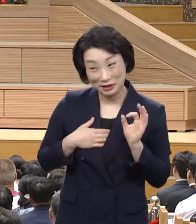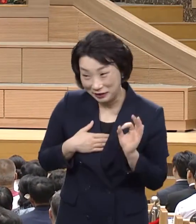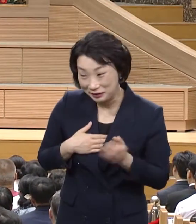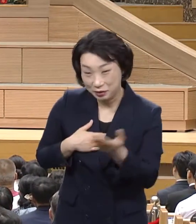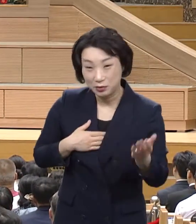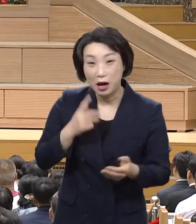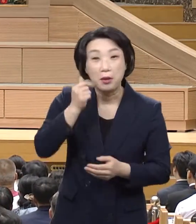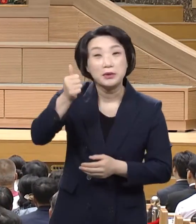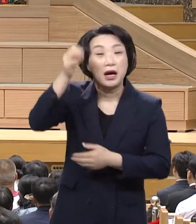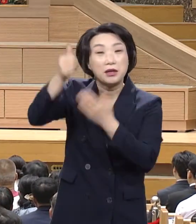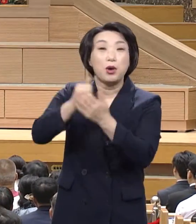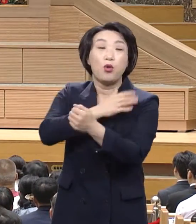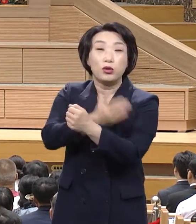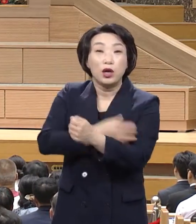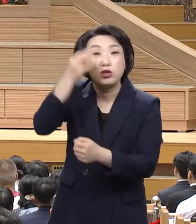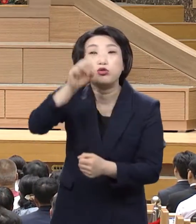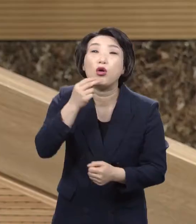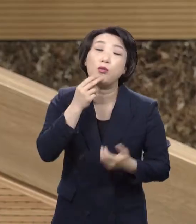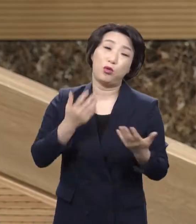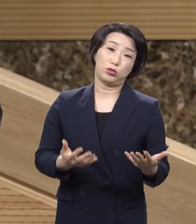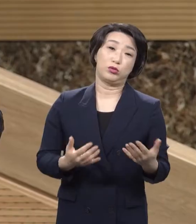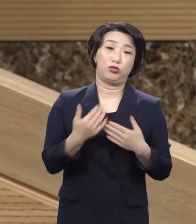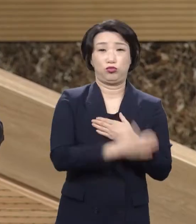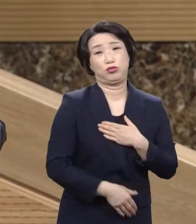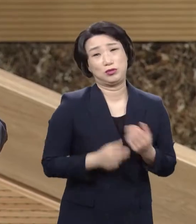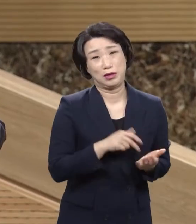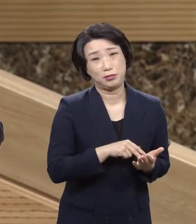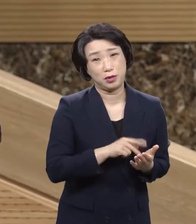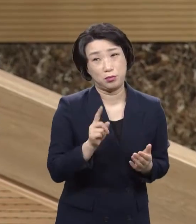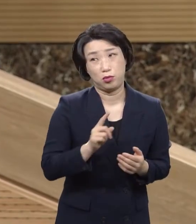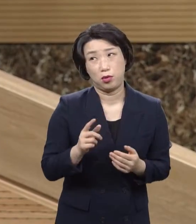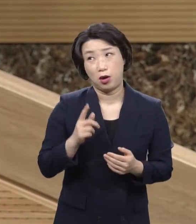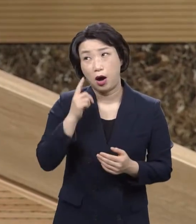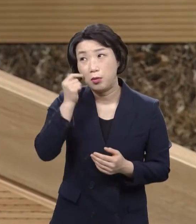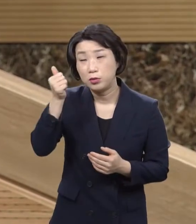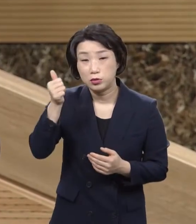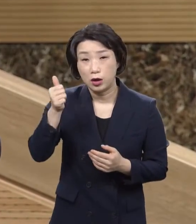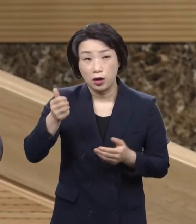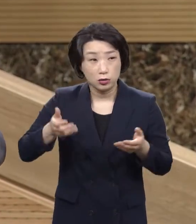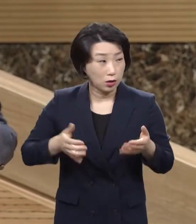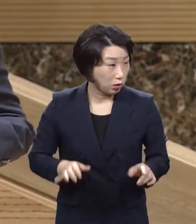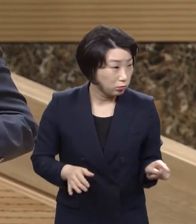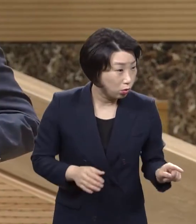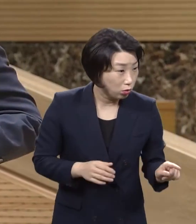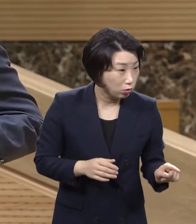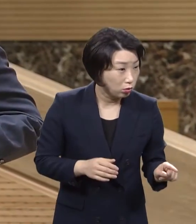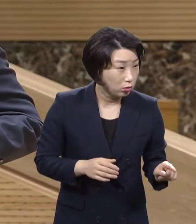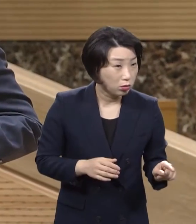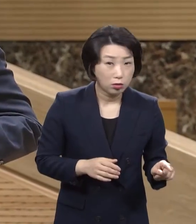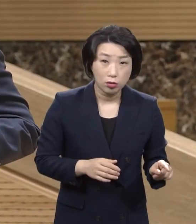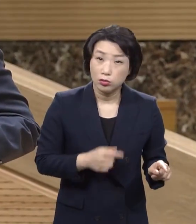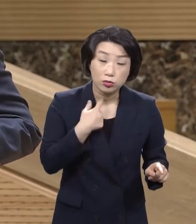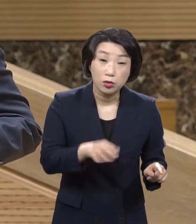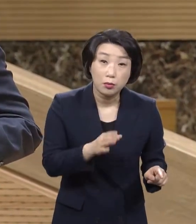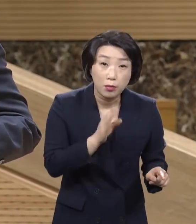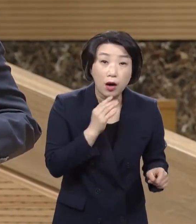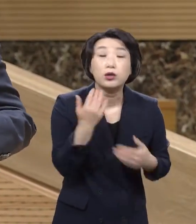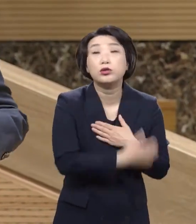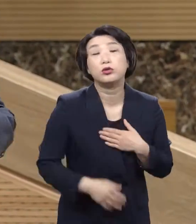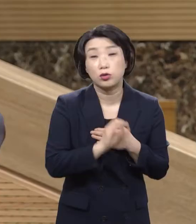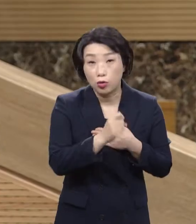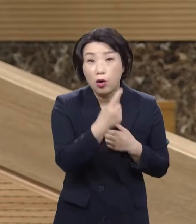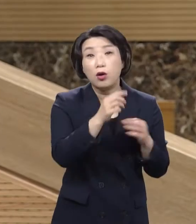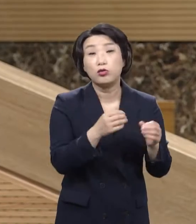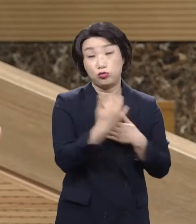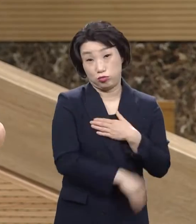권한을 인정하지 않는 것이 육신은 아버지가 난 사실이 없으니까 흙에서 나왔거든. 응?